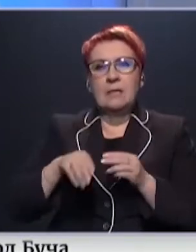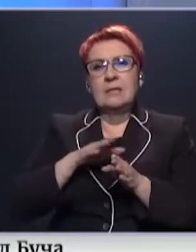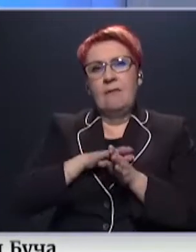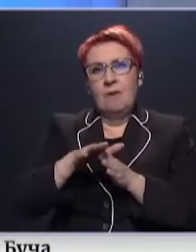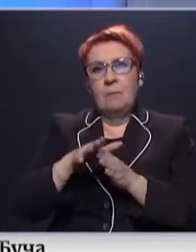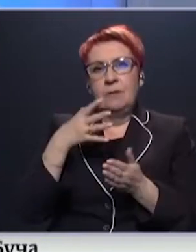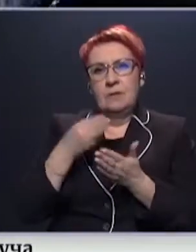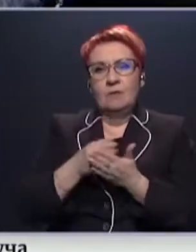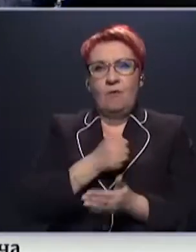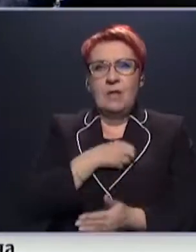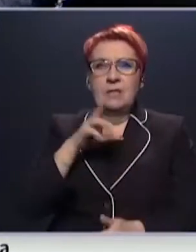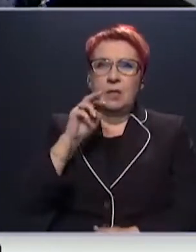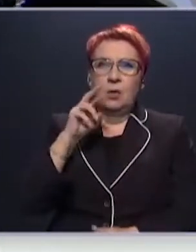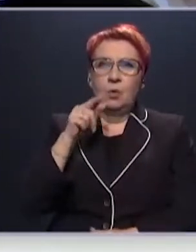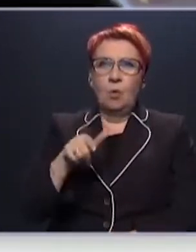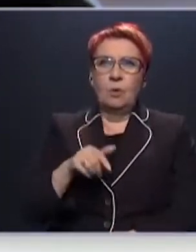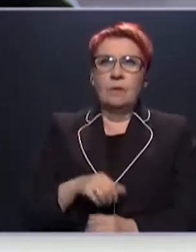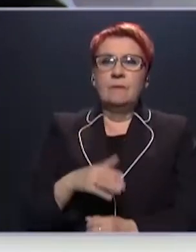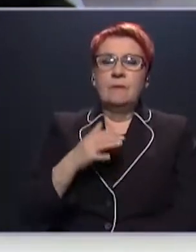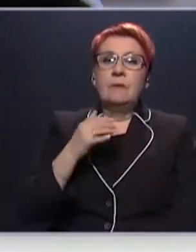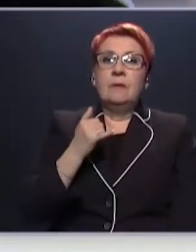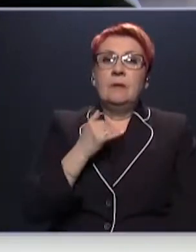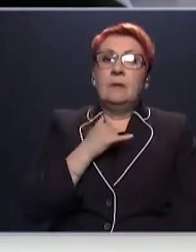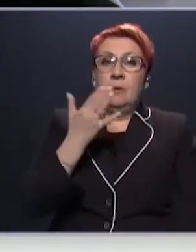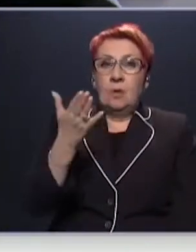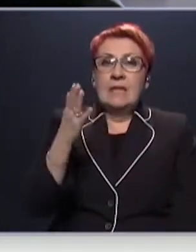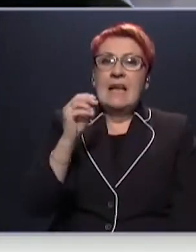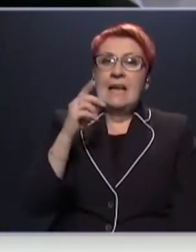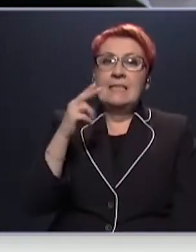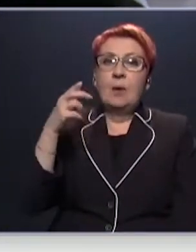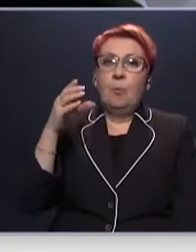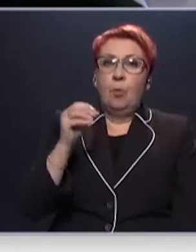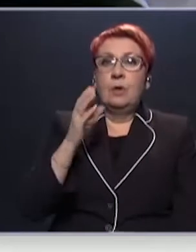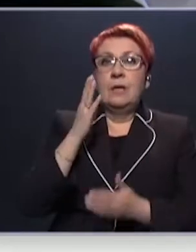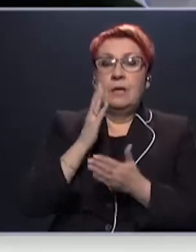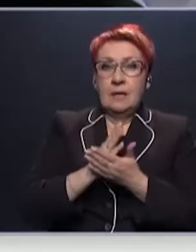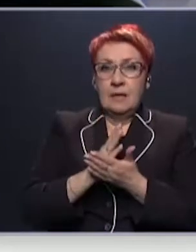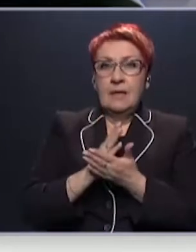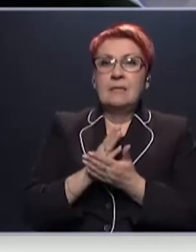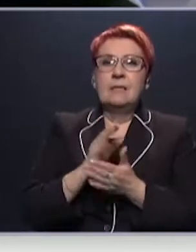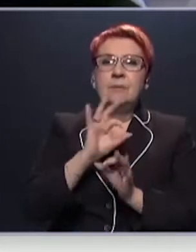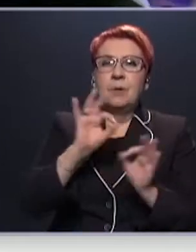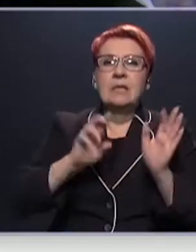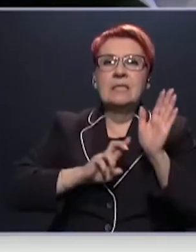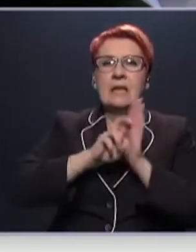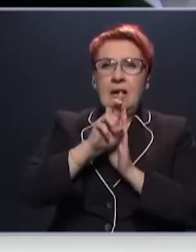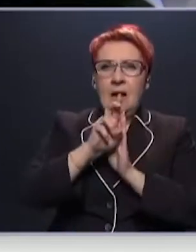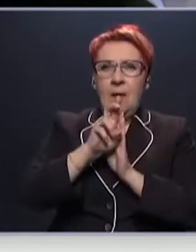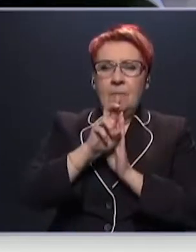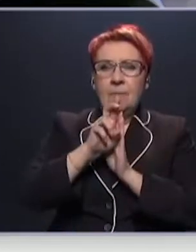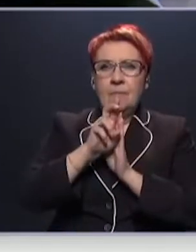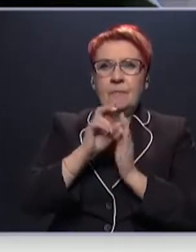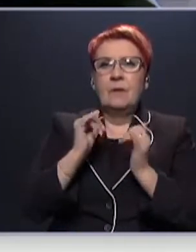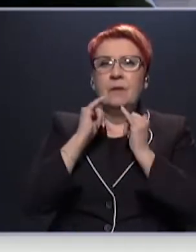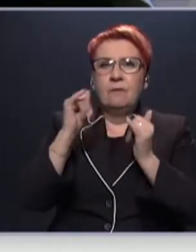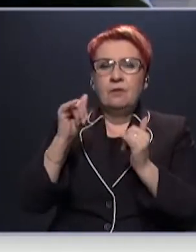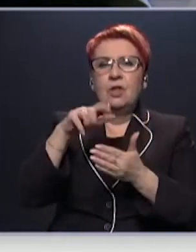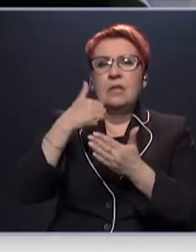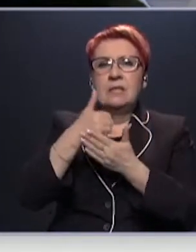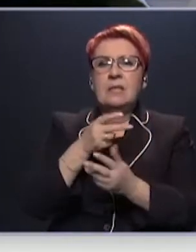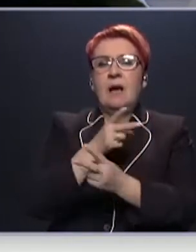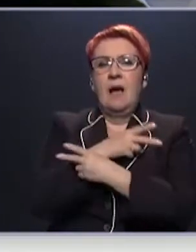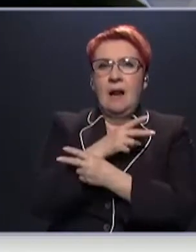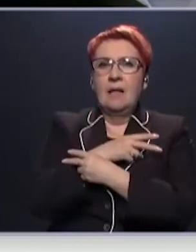долг. У нас в Екатеринбурге есть замечательный храм. Храм в честь Архангела Гавриила. На следующий день